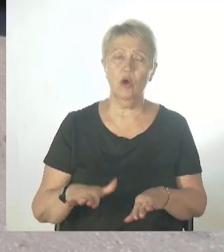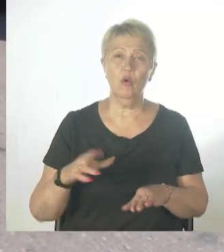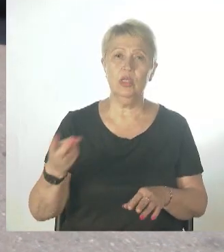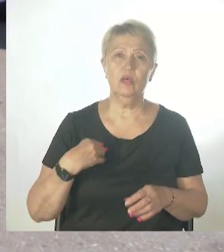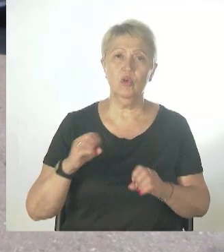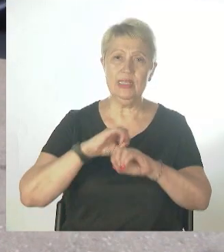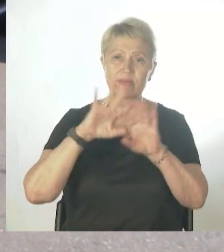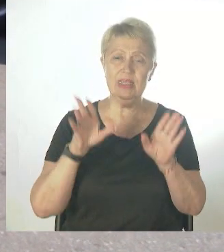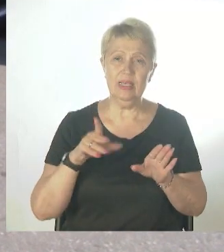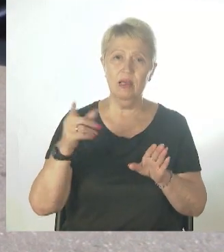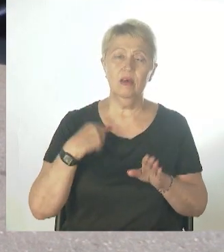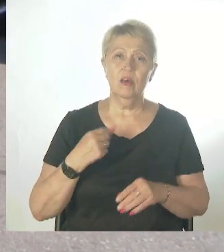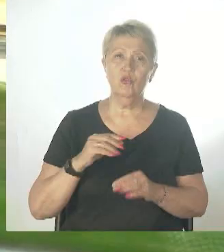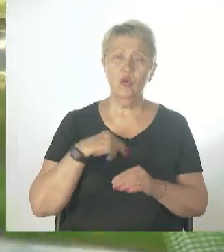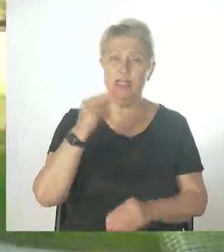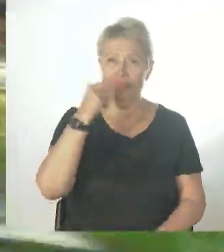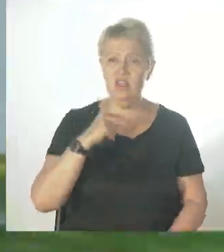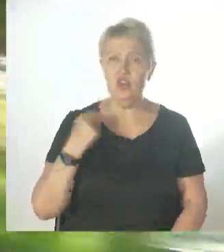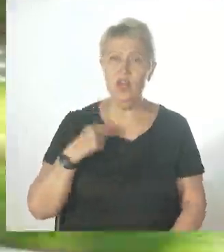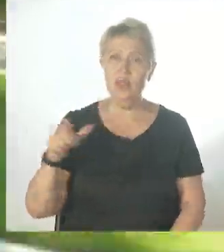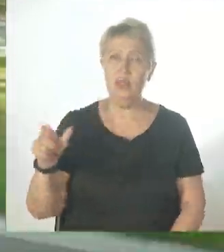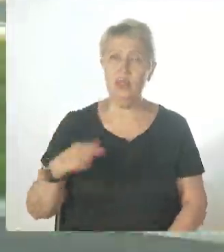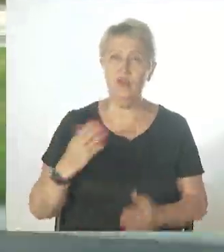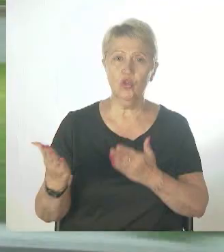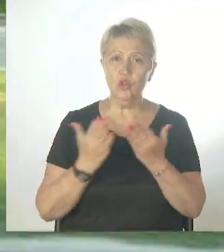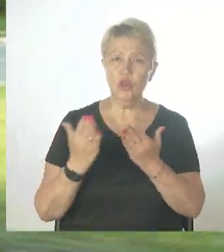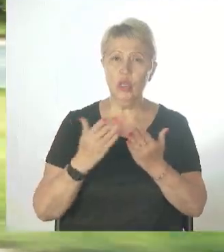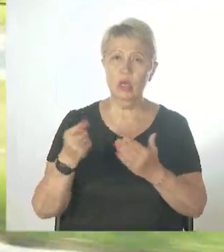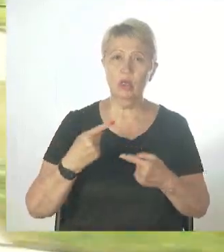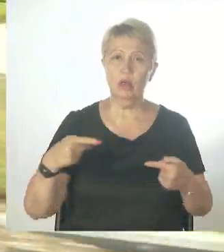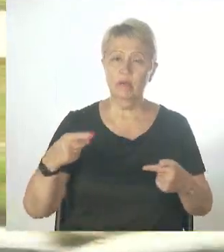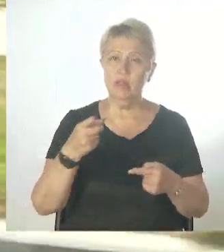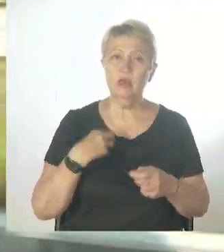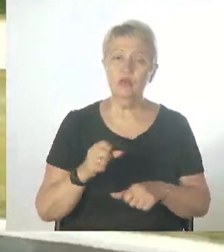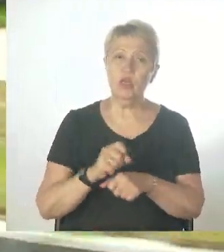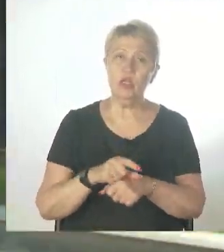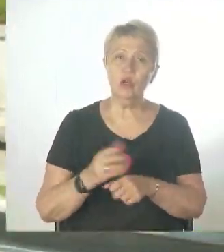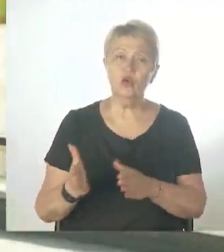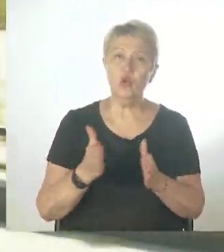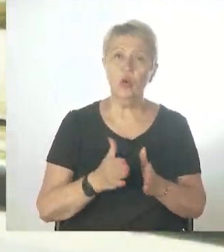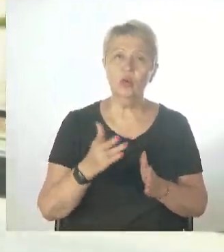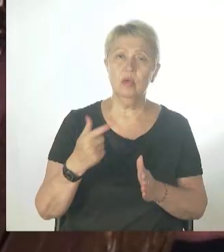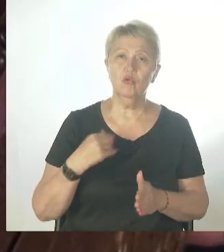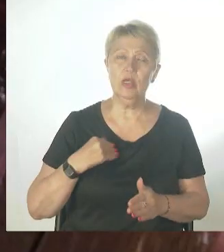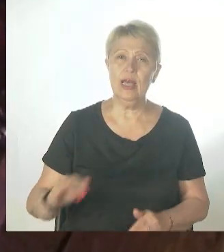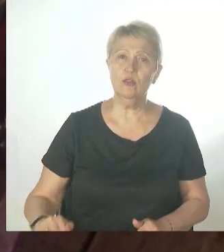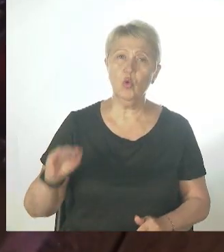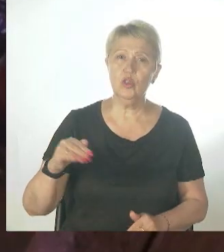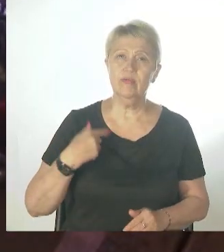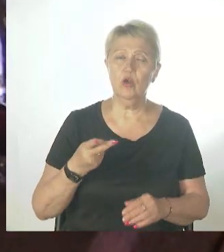пути священники читают акафисты благоверному князю. В них отражен путь святого от отрочества до самой